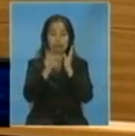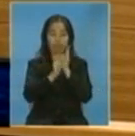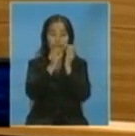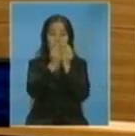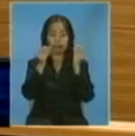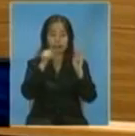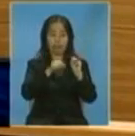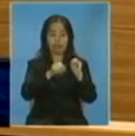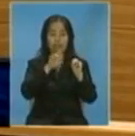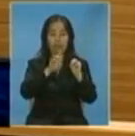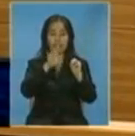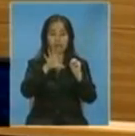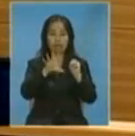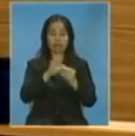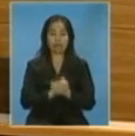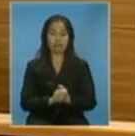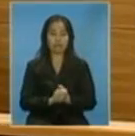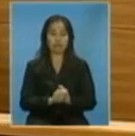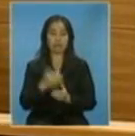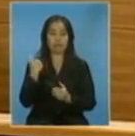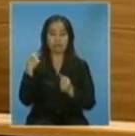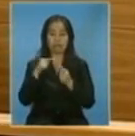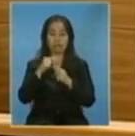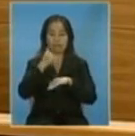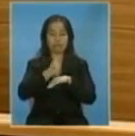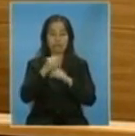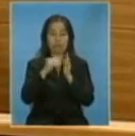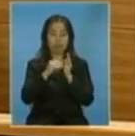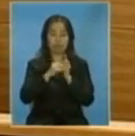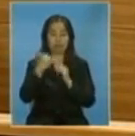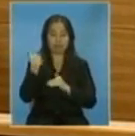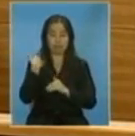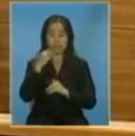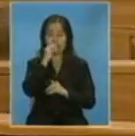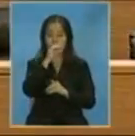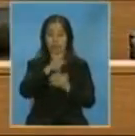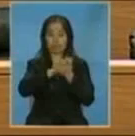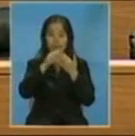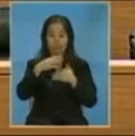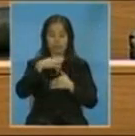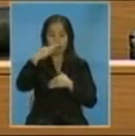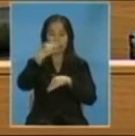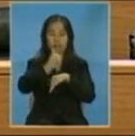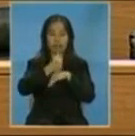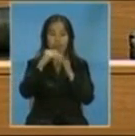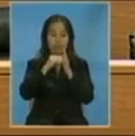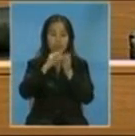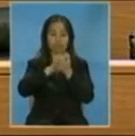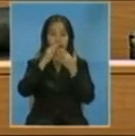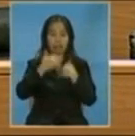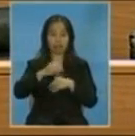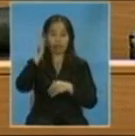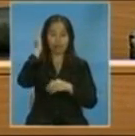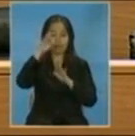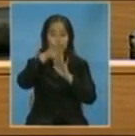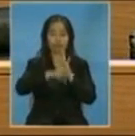ครับช่วงเลือกตั้งผู้ว่ากทม.ก็รับปากครับกับประชาชนทั้งประเทศครับเลือกผู้ว่ากทม.เสร็จจะมาแถลงผลงานในส